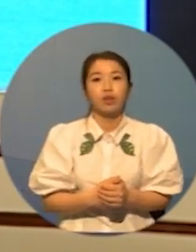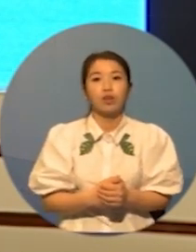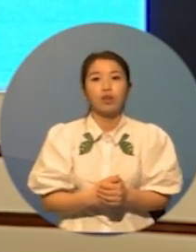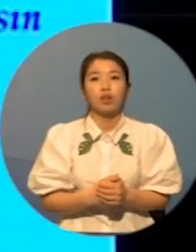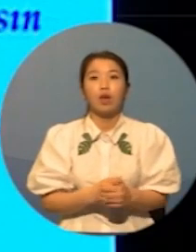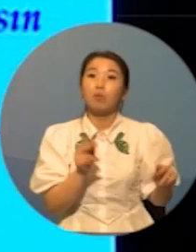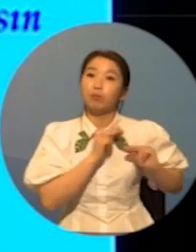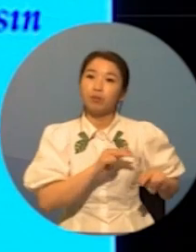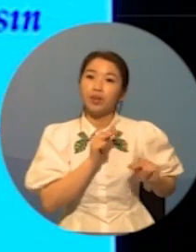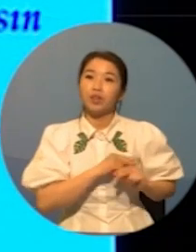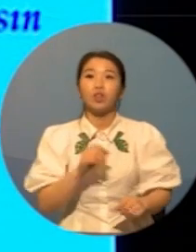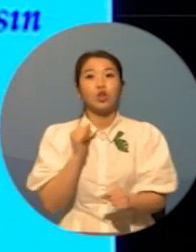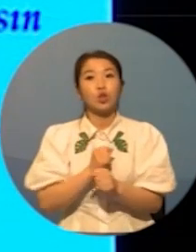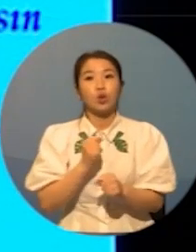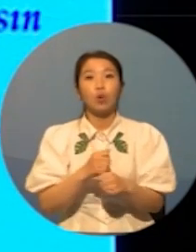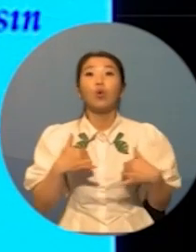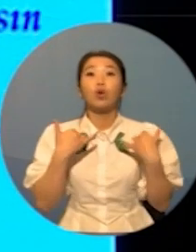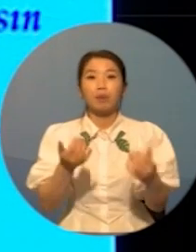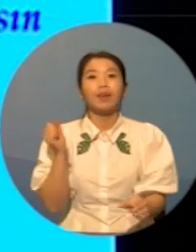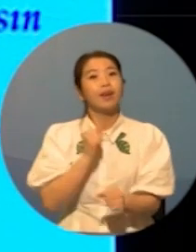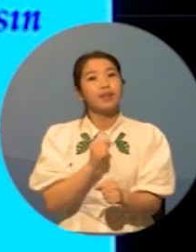Минет ету хүрметлі іс.